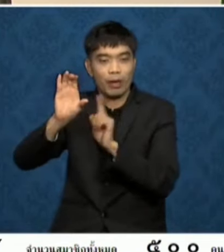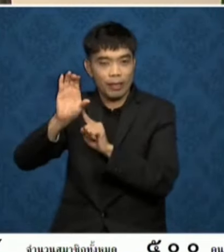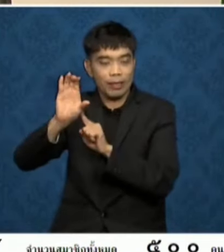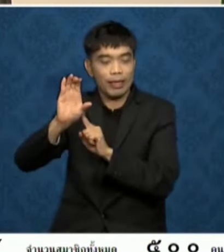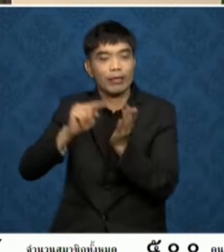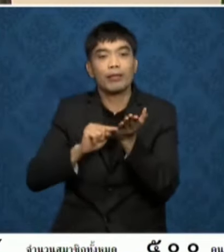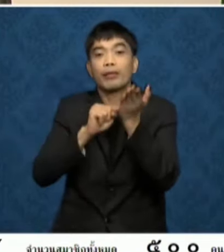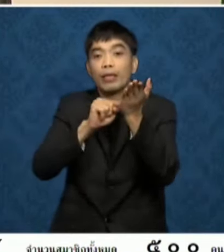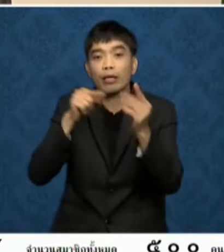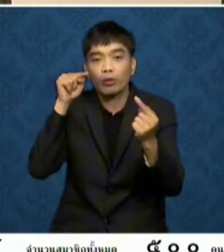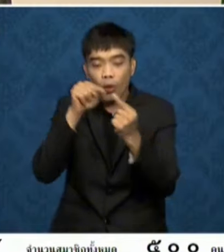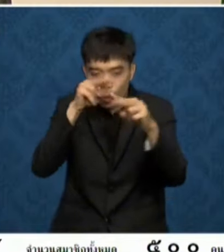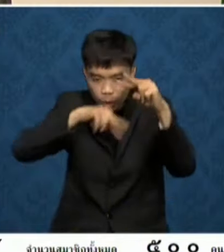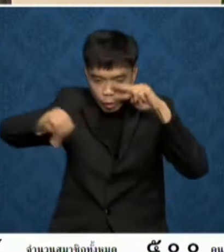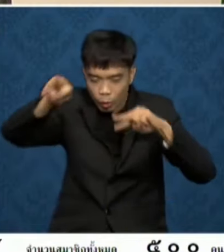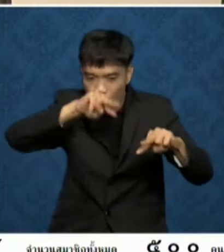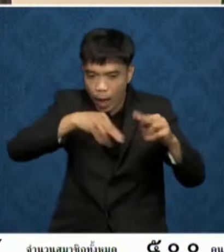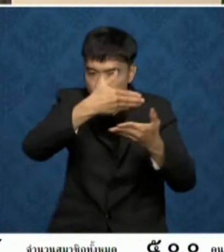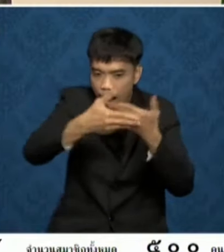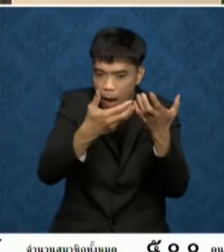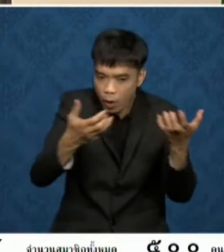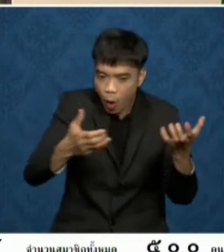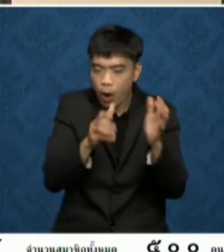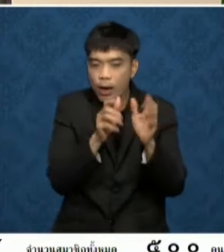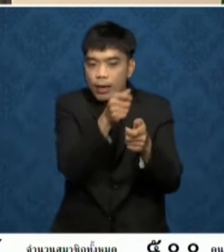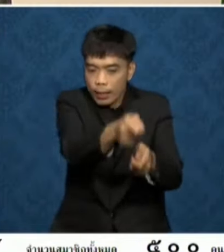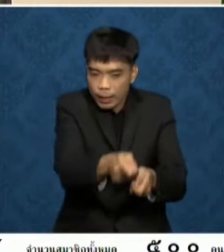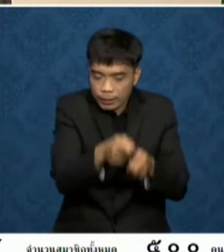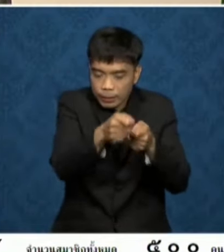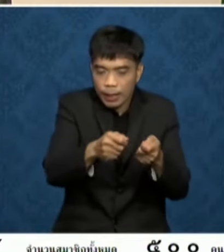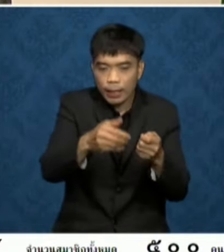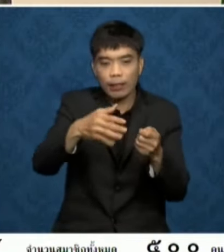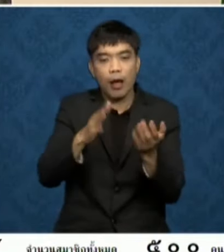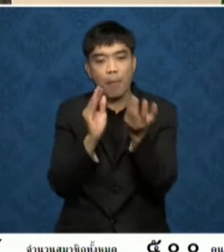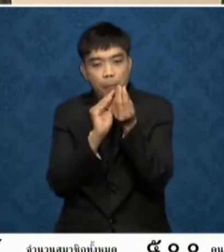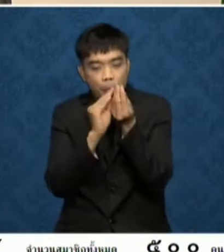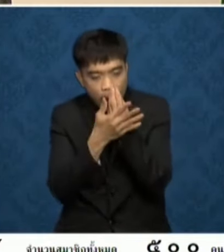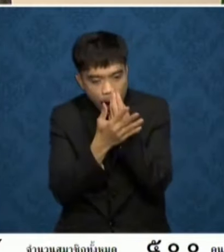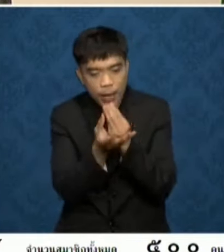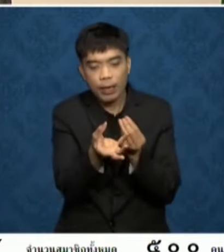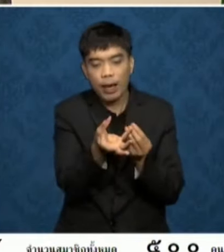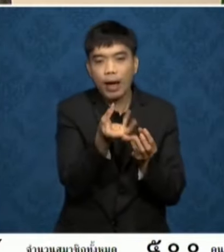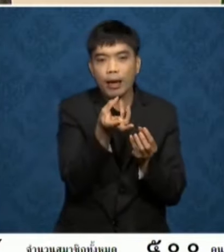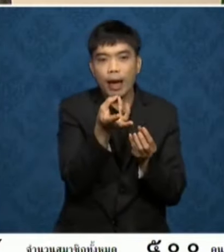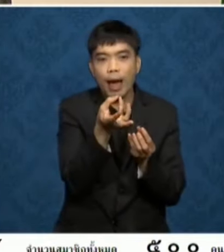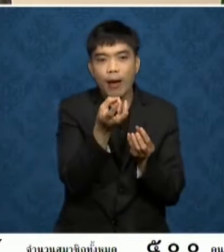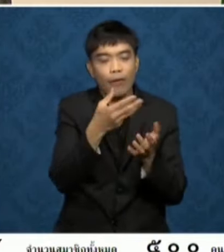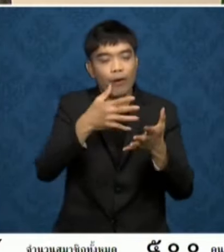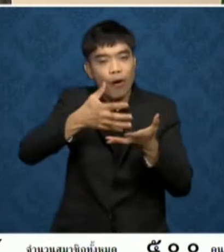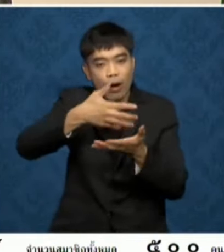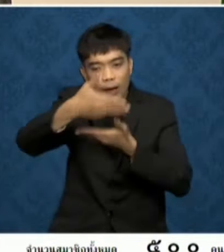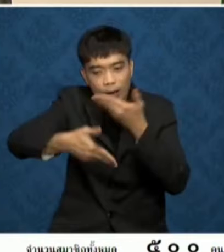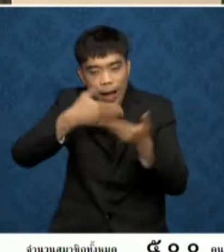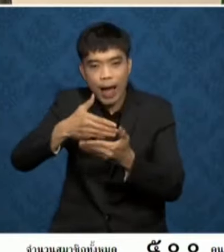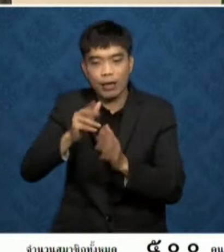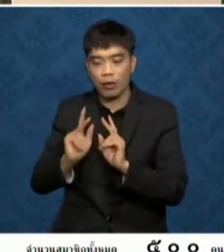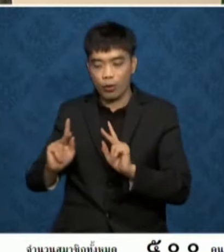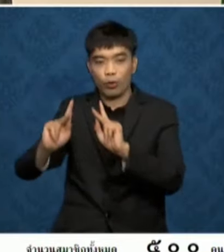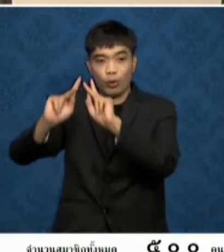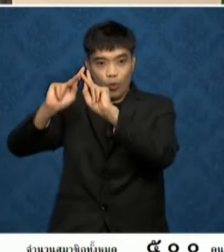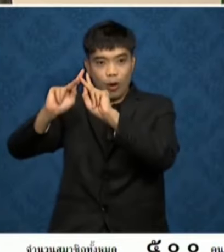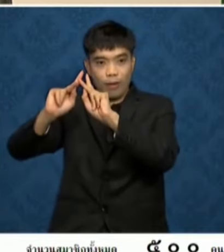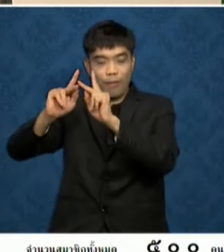คการเกษตรโดยเฉพาะราคาสินค้าเกษตรต่างๆนะครับทั้งในเรื่องผลไม้เองข้าวเองนะคะกระทรวงพาณิชย์ต้องทำงานร่วมกัน